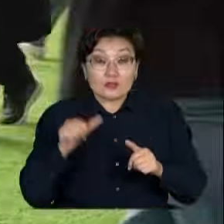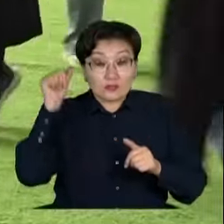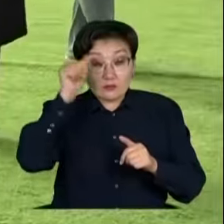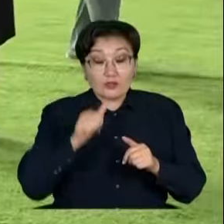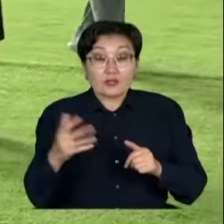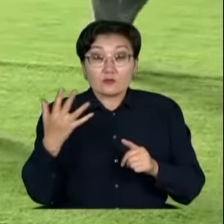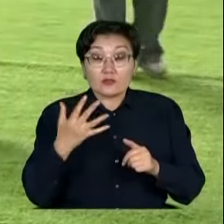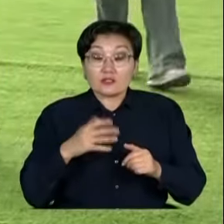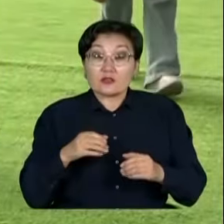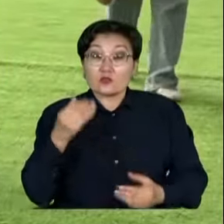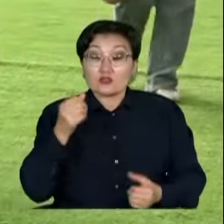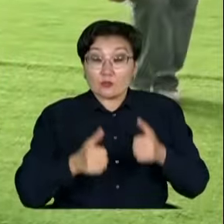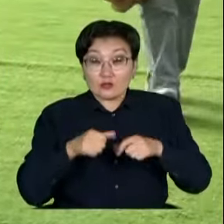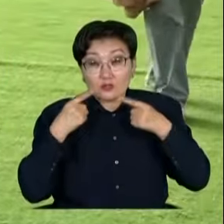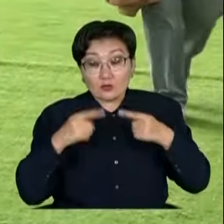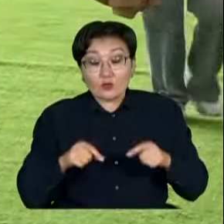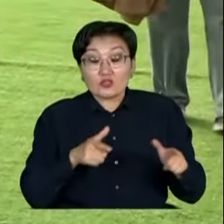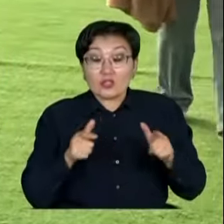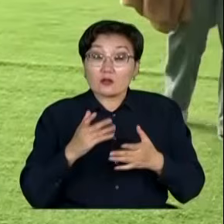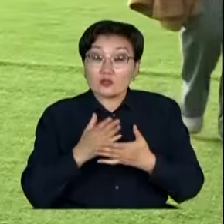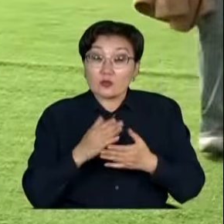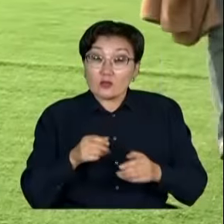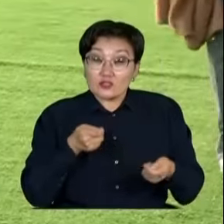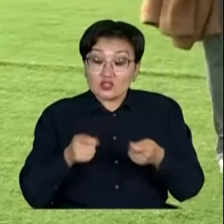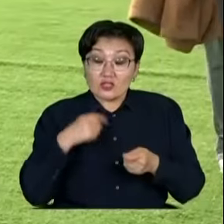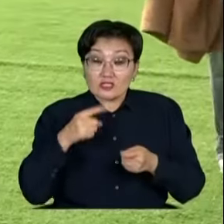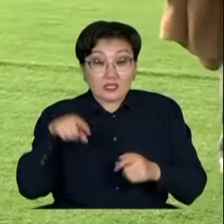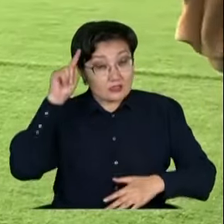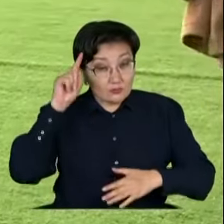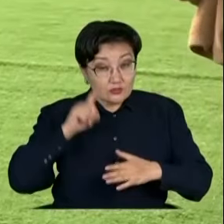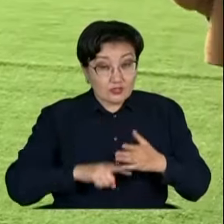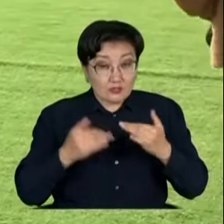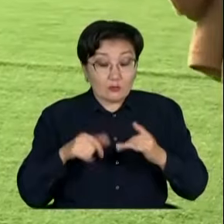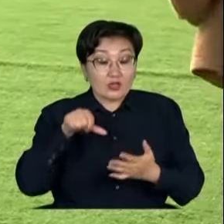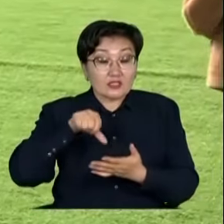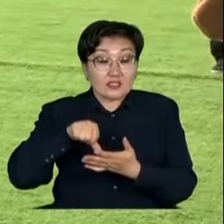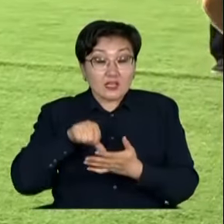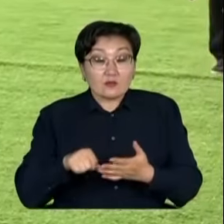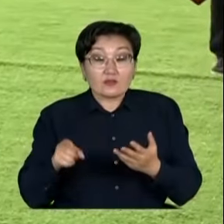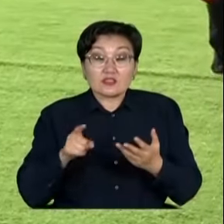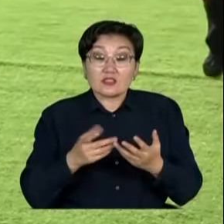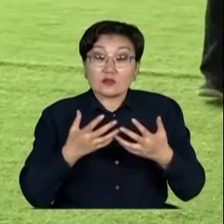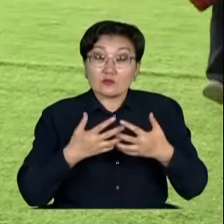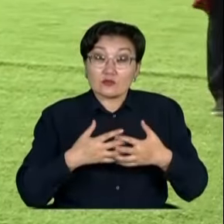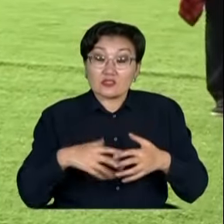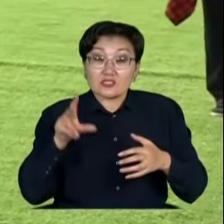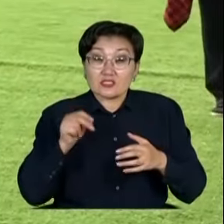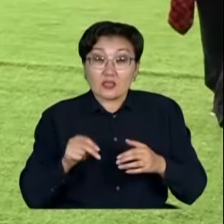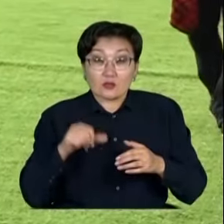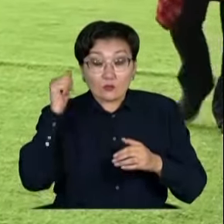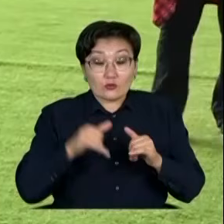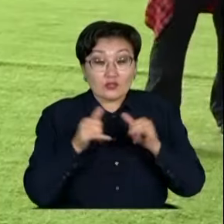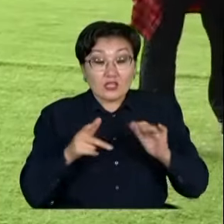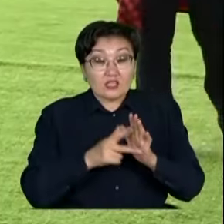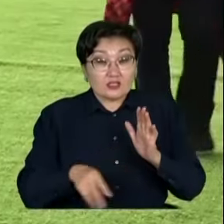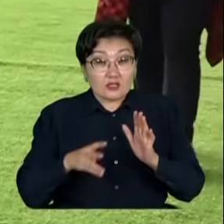5-ші бәсекеге әдеттегіден өзгеше дайындалыпты. Ұйымдастырушылардың сөзіне сенсек, қатысушылар санында жылдағыдан көбейген. Биыл